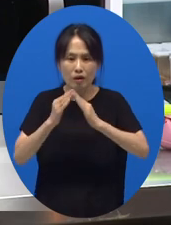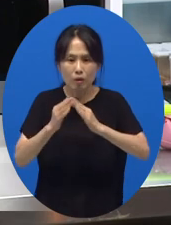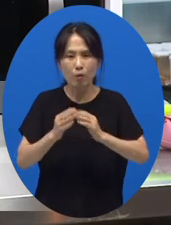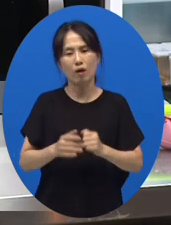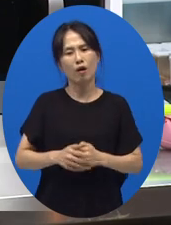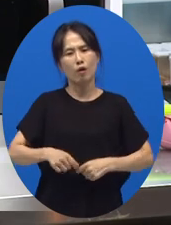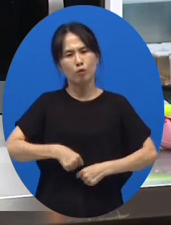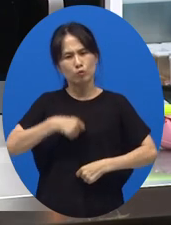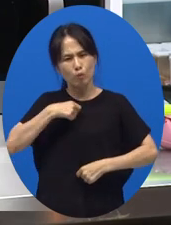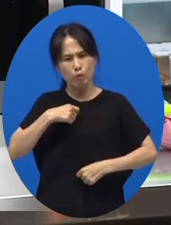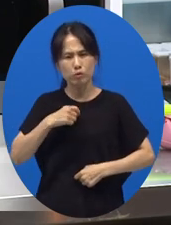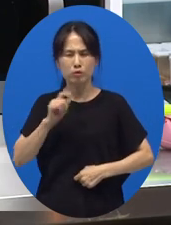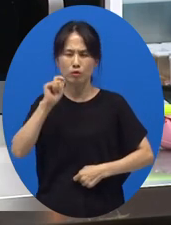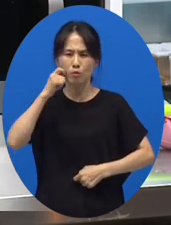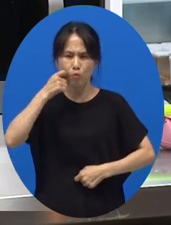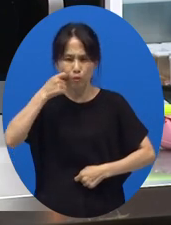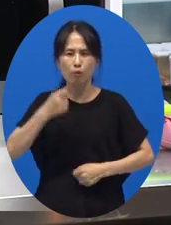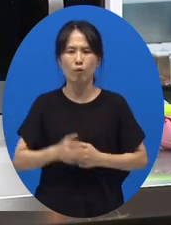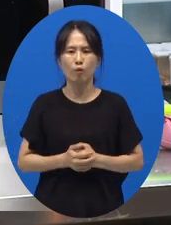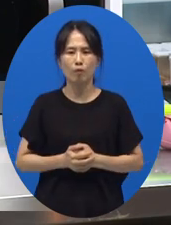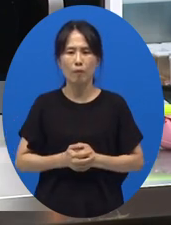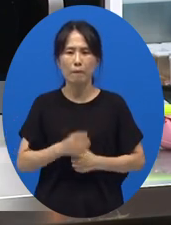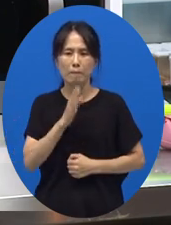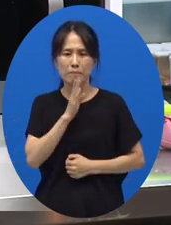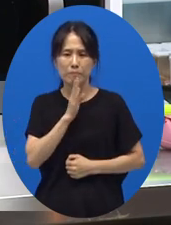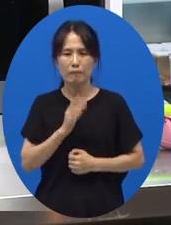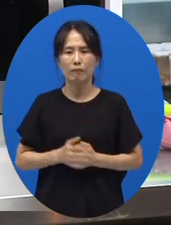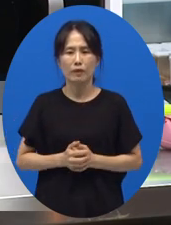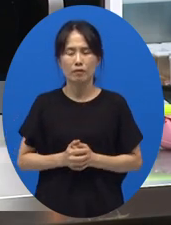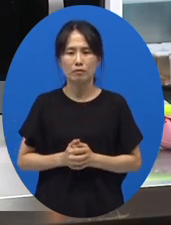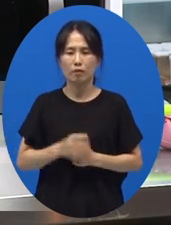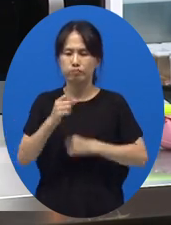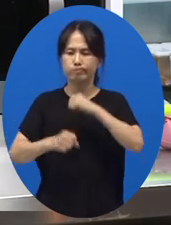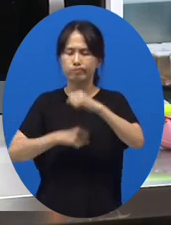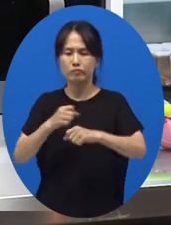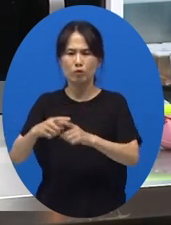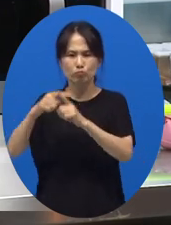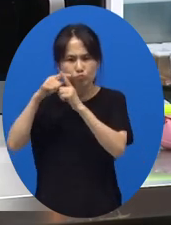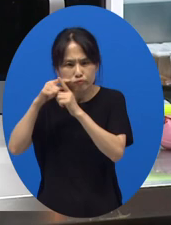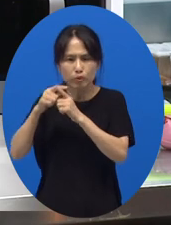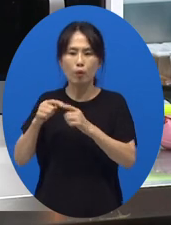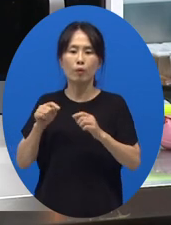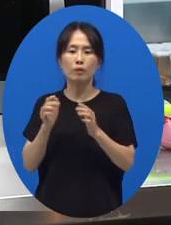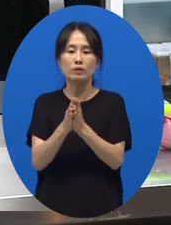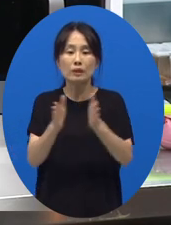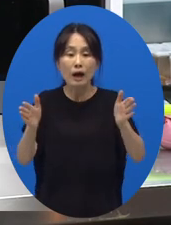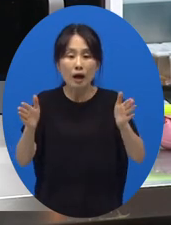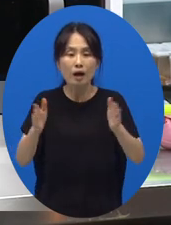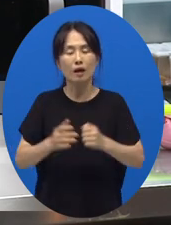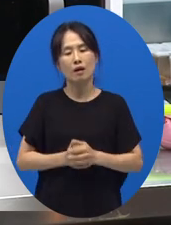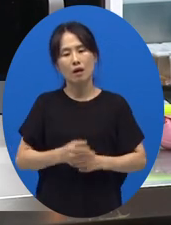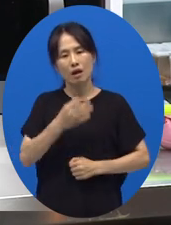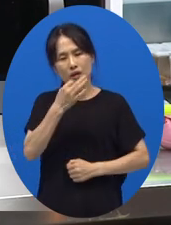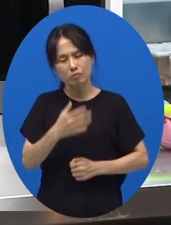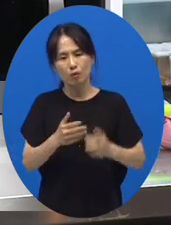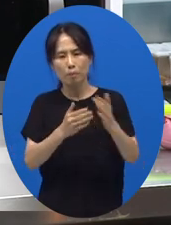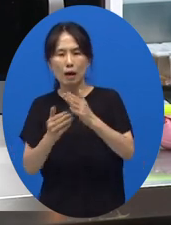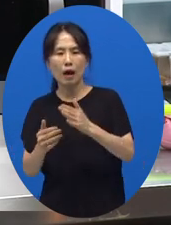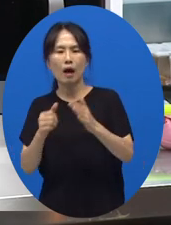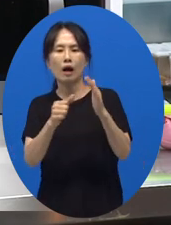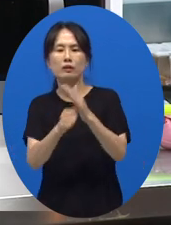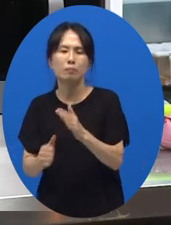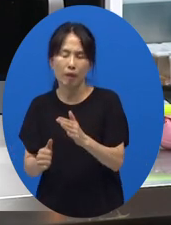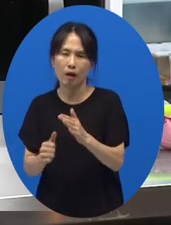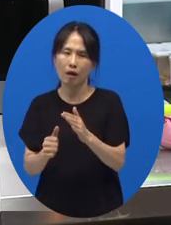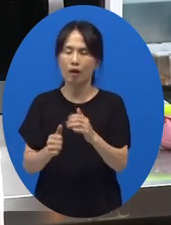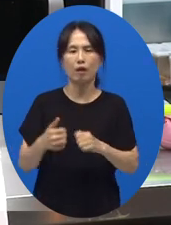뭐 도박인데 말 그대로 이게 무턱대고 이렇게 막 들어갔다가는 또 힘들